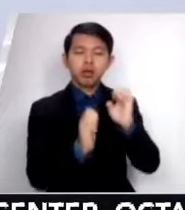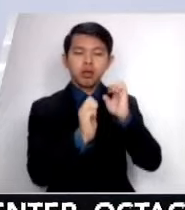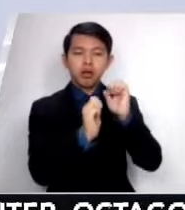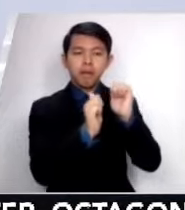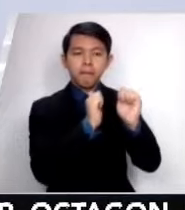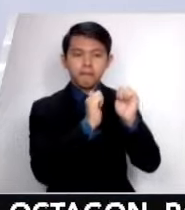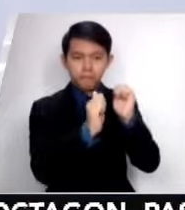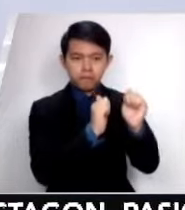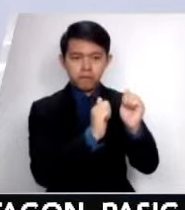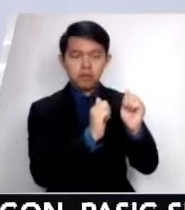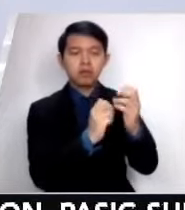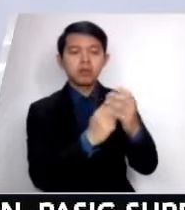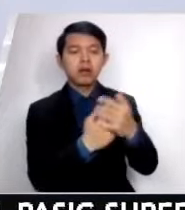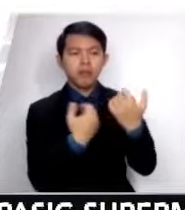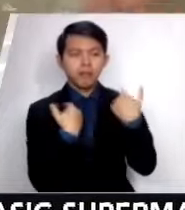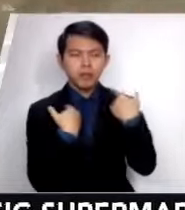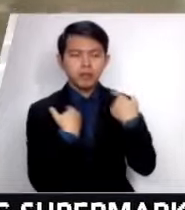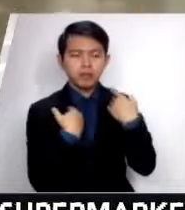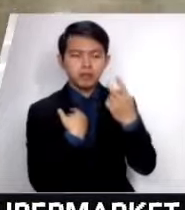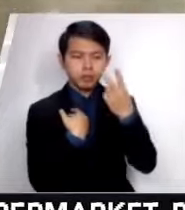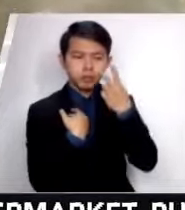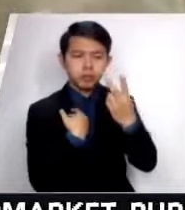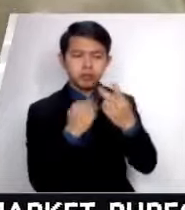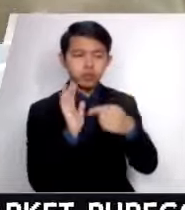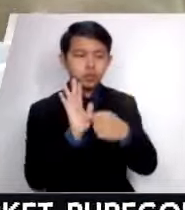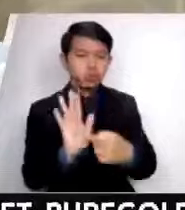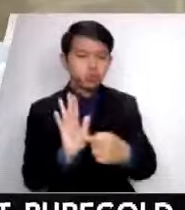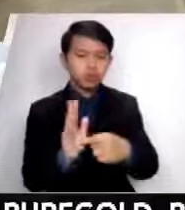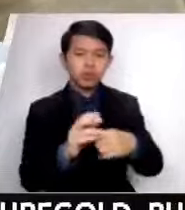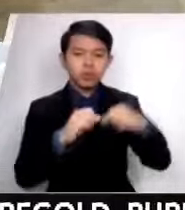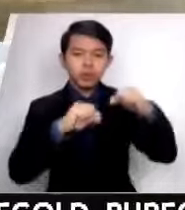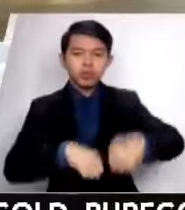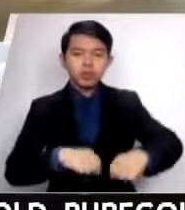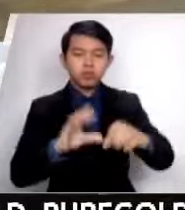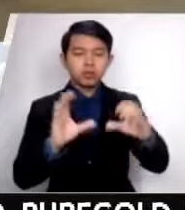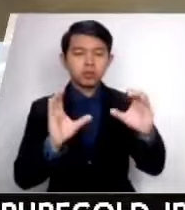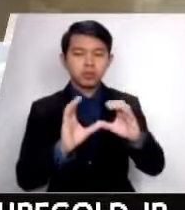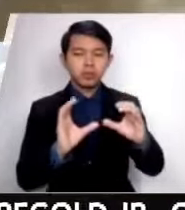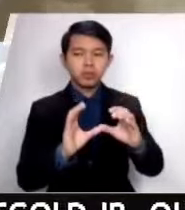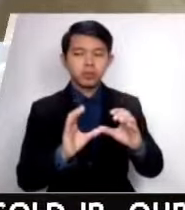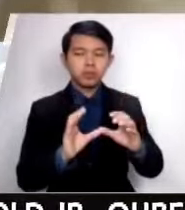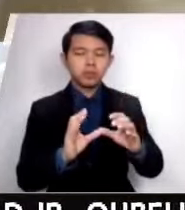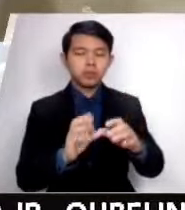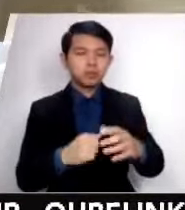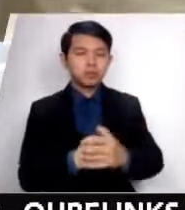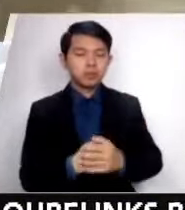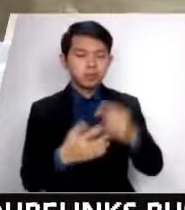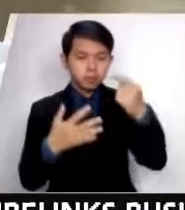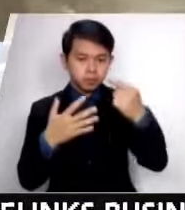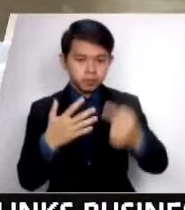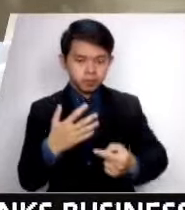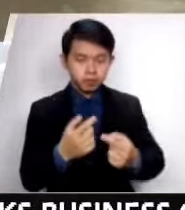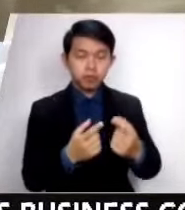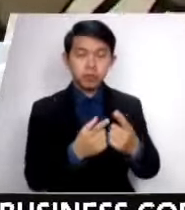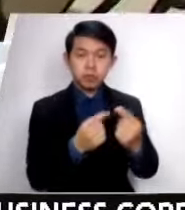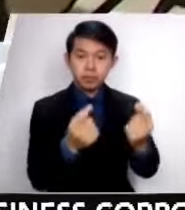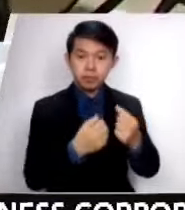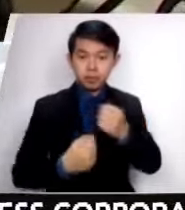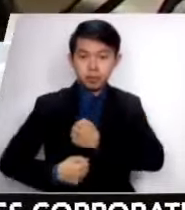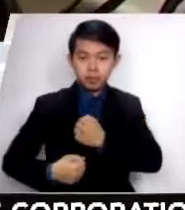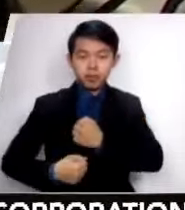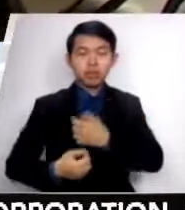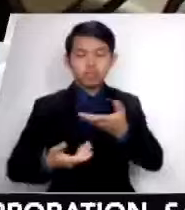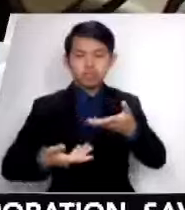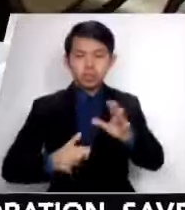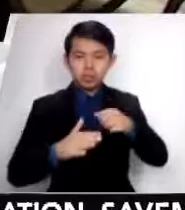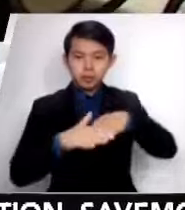ilang nilalaman ng kasunduan. Magbibigay daan ang RAA sa pagpasok ng mga sundalong Hapon sa bansa. At sakaling lumabag